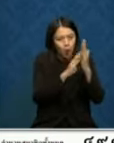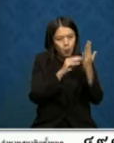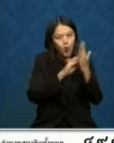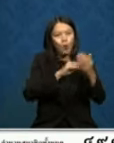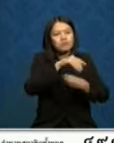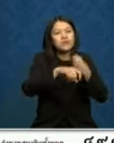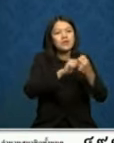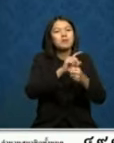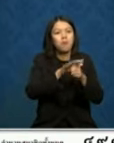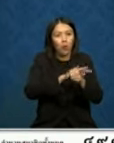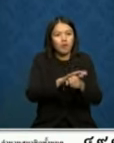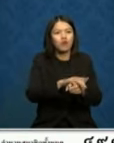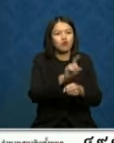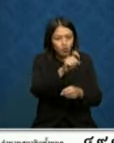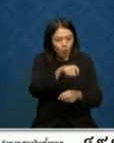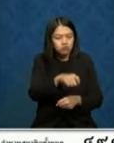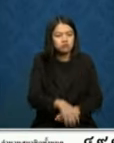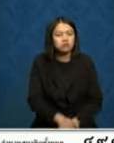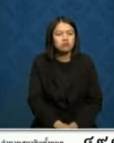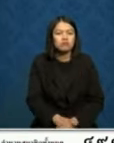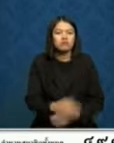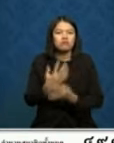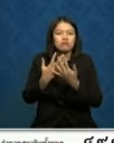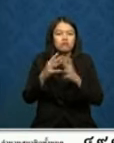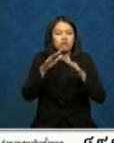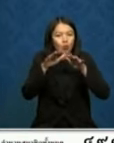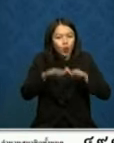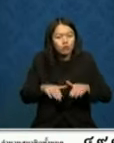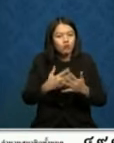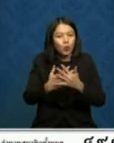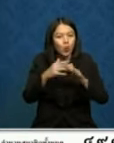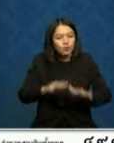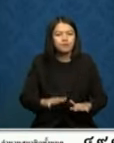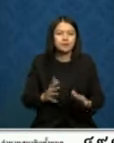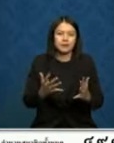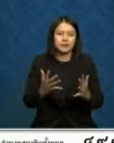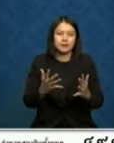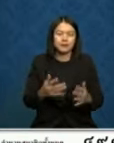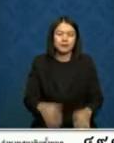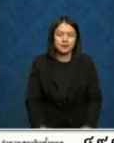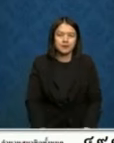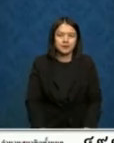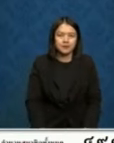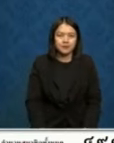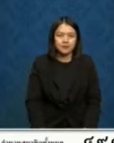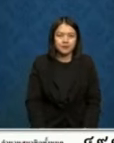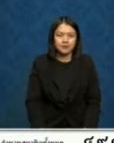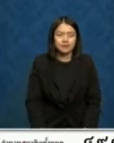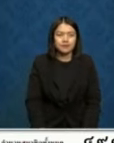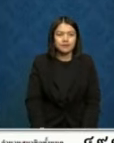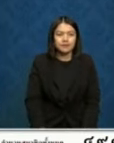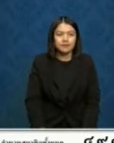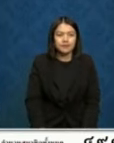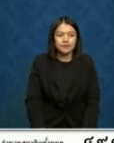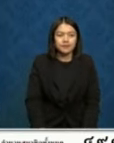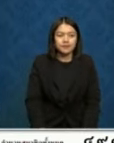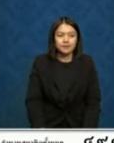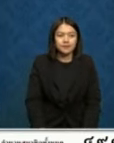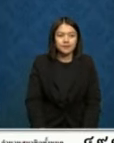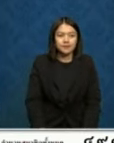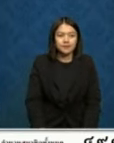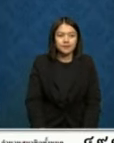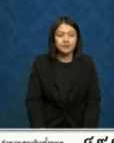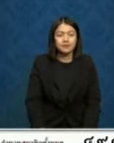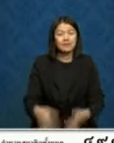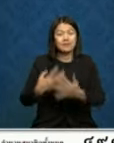พอเพียงนี้ก่อนนะคะมิเช่นนั้นก็จะไม่ได้รับการอภัยโทษได้นะคะสไลด์ถัดไปค่ะท่านประธานคะการ